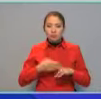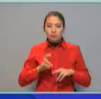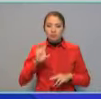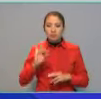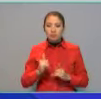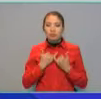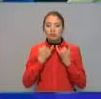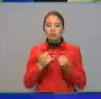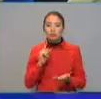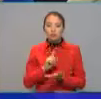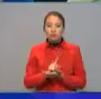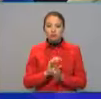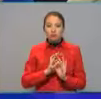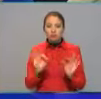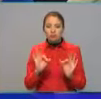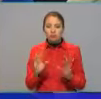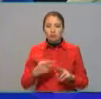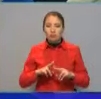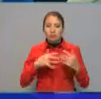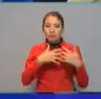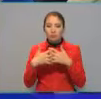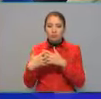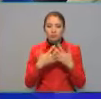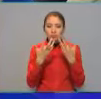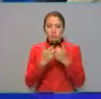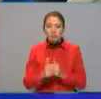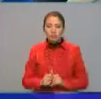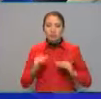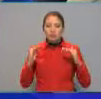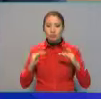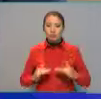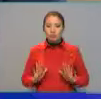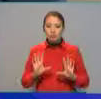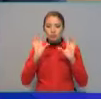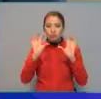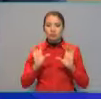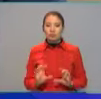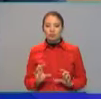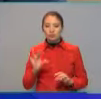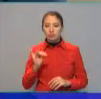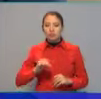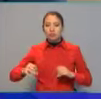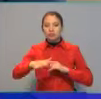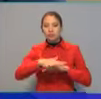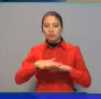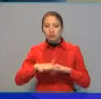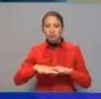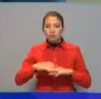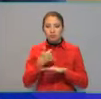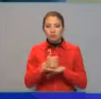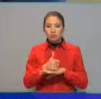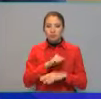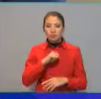мәртебесін көтеру керек деген ойын ортаға салды. Даудамайдың санын кеміту тек заң органдарына ғана емес, жергілікті билікке де